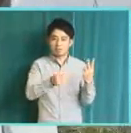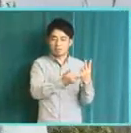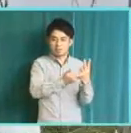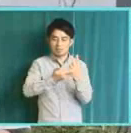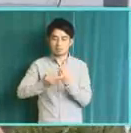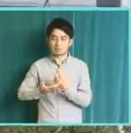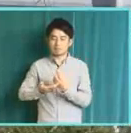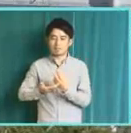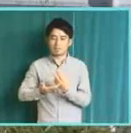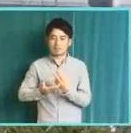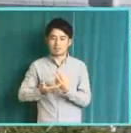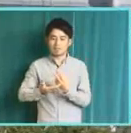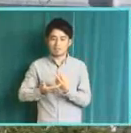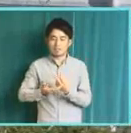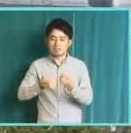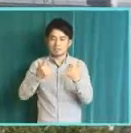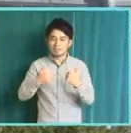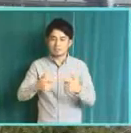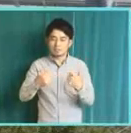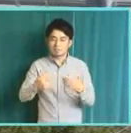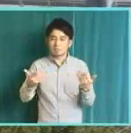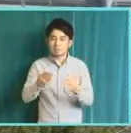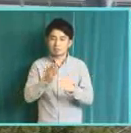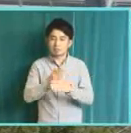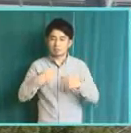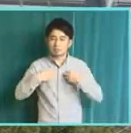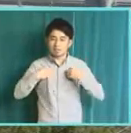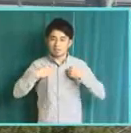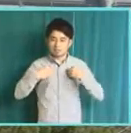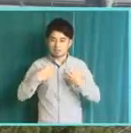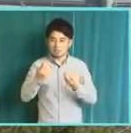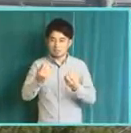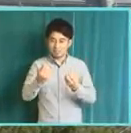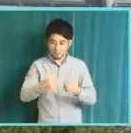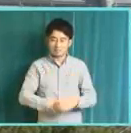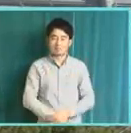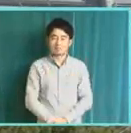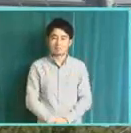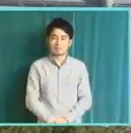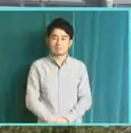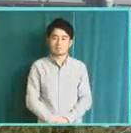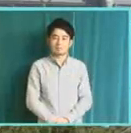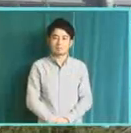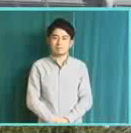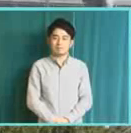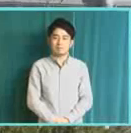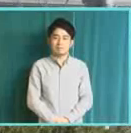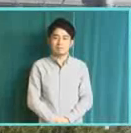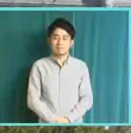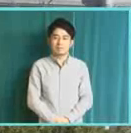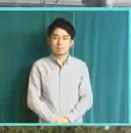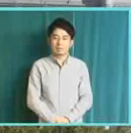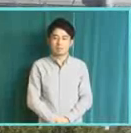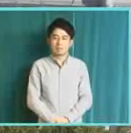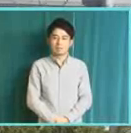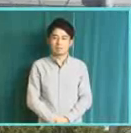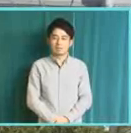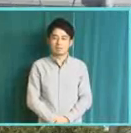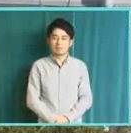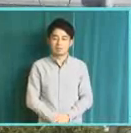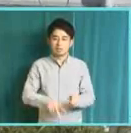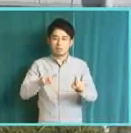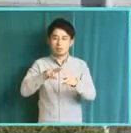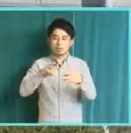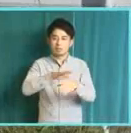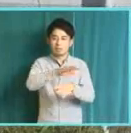ますけれども、このような制服でお仕事をされているということですね。 はい、 はい、それではですね、門脇さん、この小田原市立